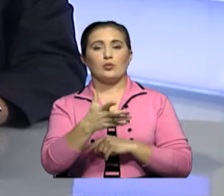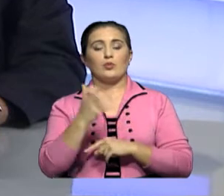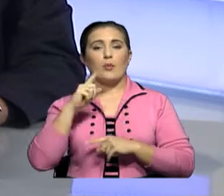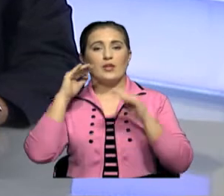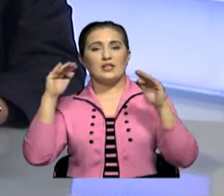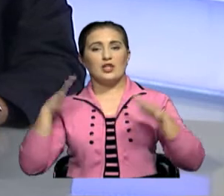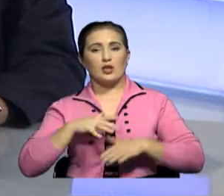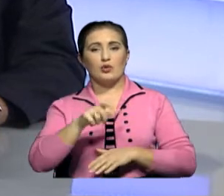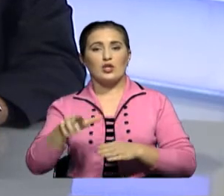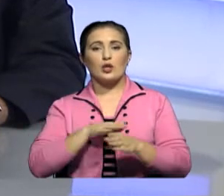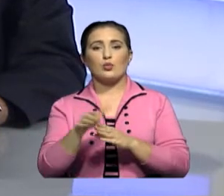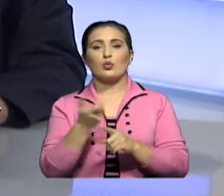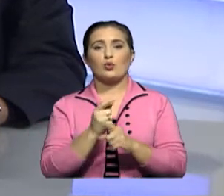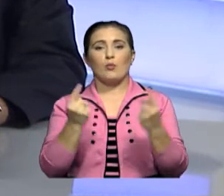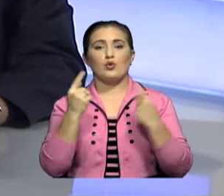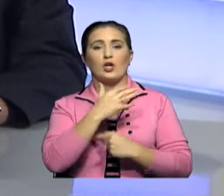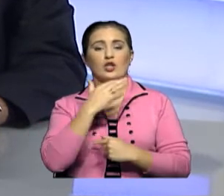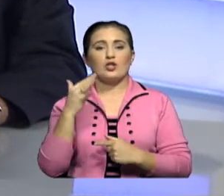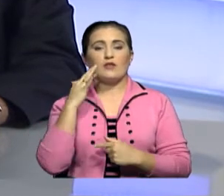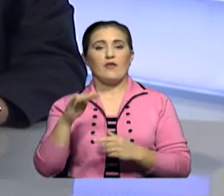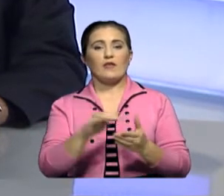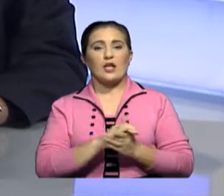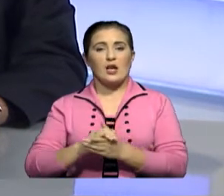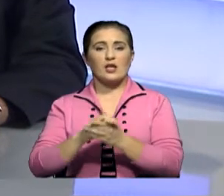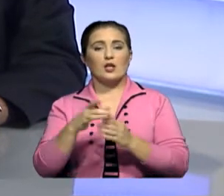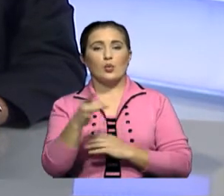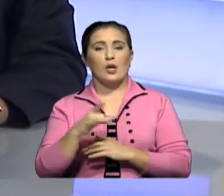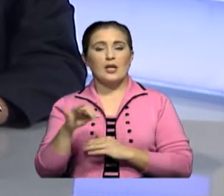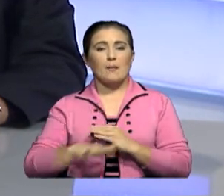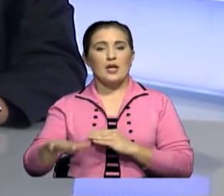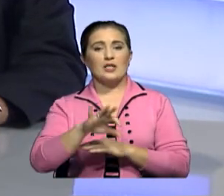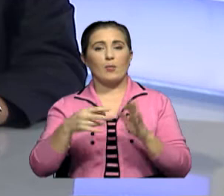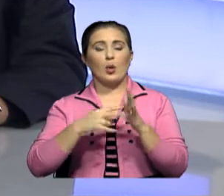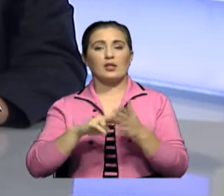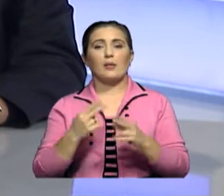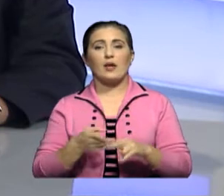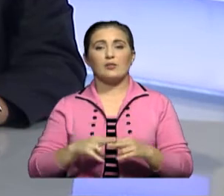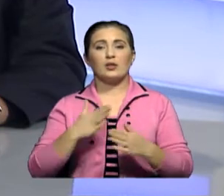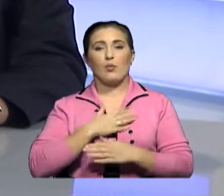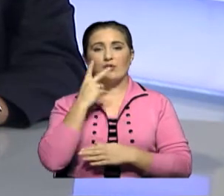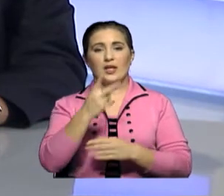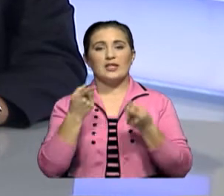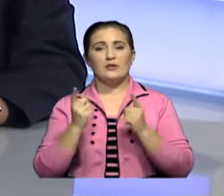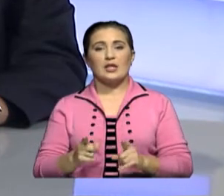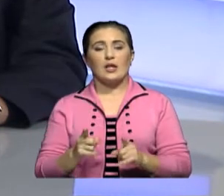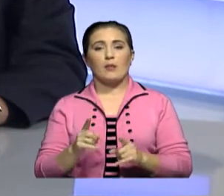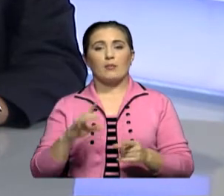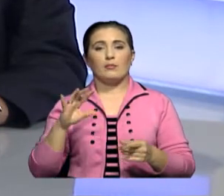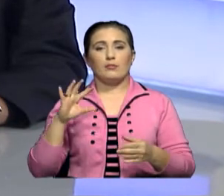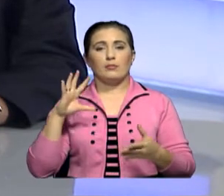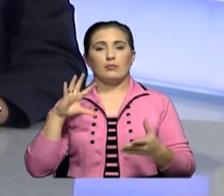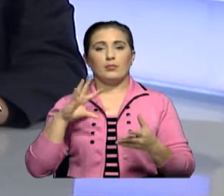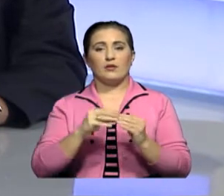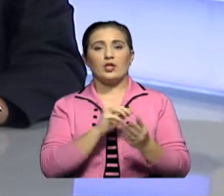крымчан реализуется очень большое количество федеральных и региональных и местных проектов и поэтому на мой взгляд действительно подводя черту